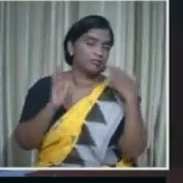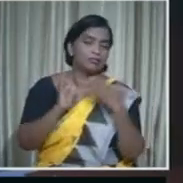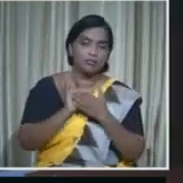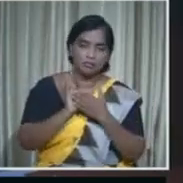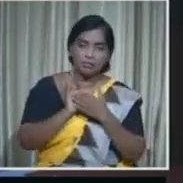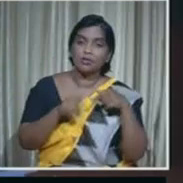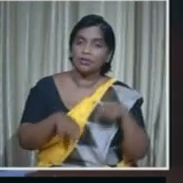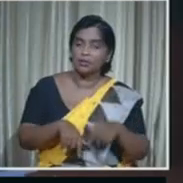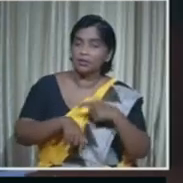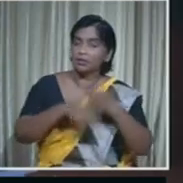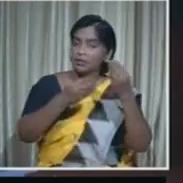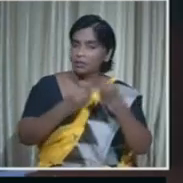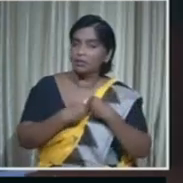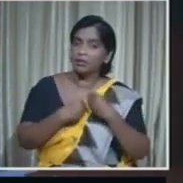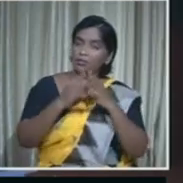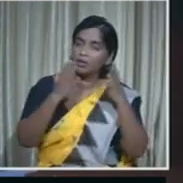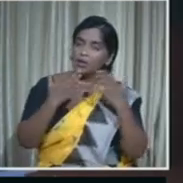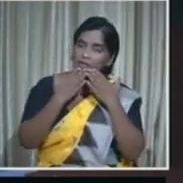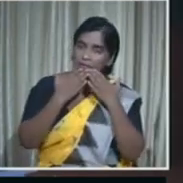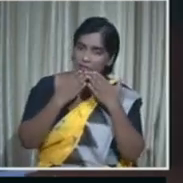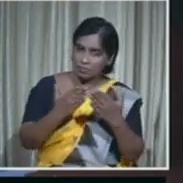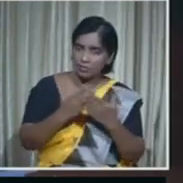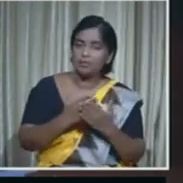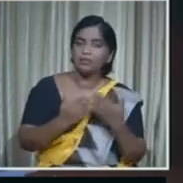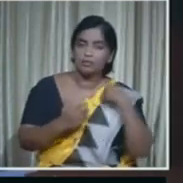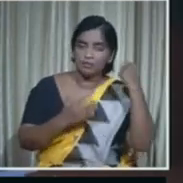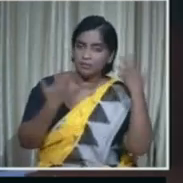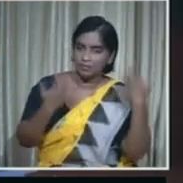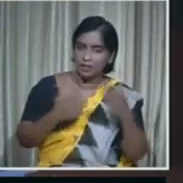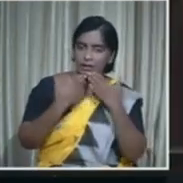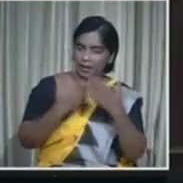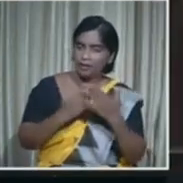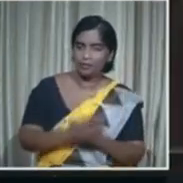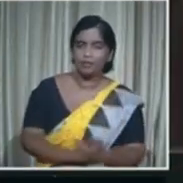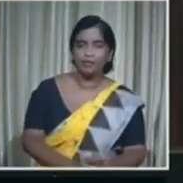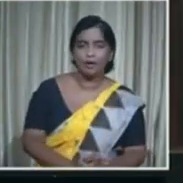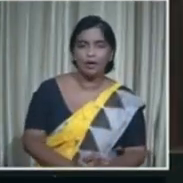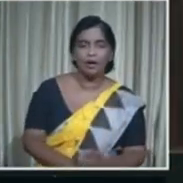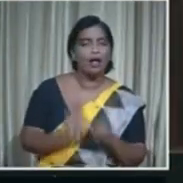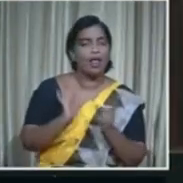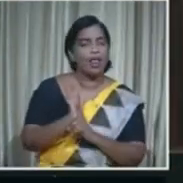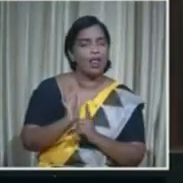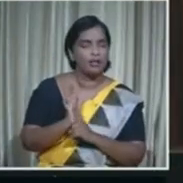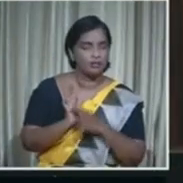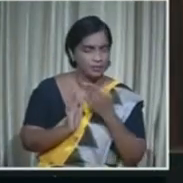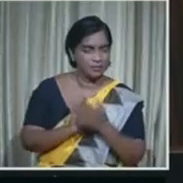මේ අවස්ථාව ලබා දීම පිළිබඳ ඔබතුමාට බෙහෙම් නිශ්චිතවන්ත වෙමින් මම නතර වෙනවා බොහොම ස්තුතියි ගරු ලක්ෂණ කිරියල්ල මන්ත්‍රී